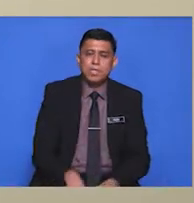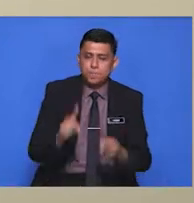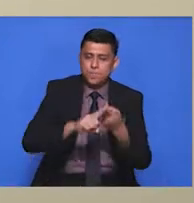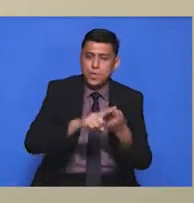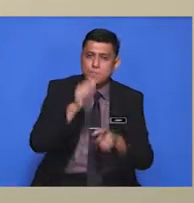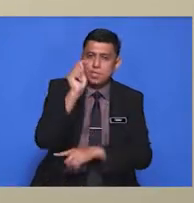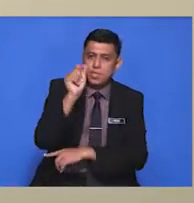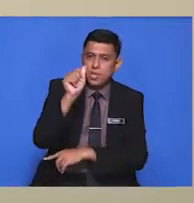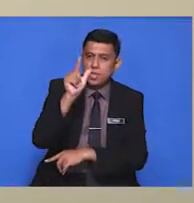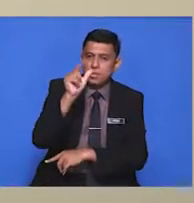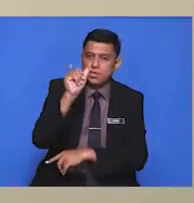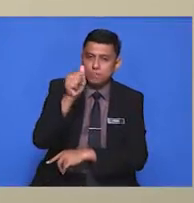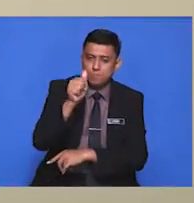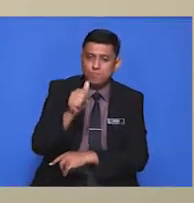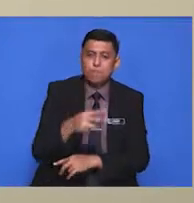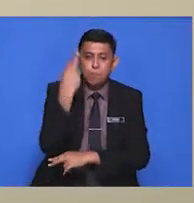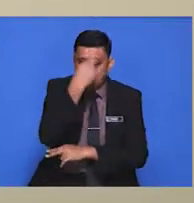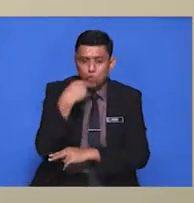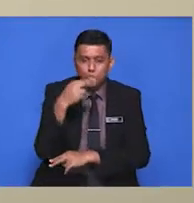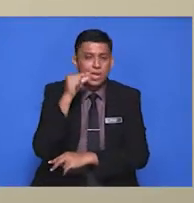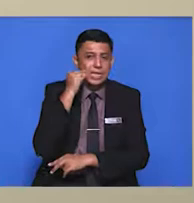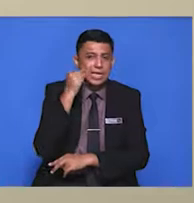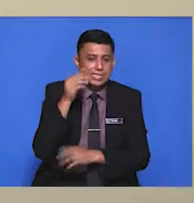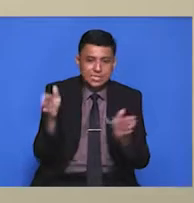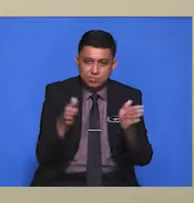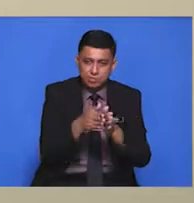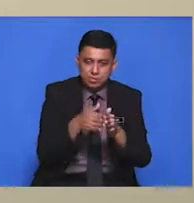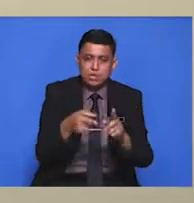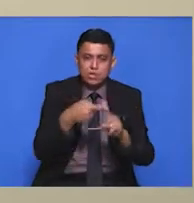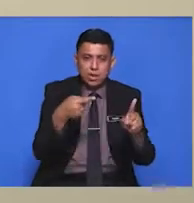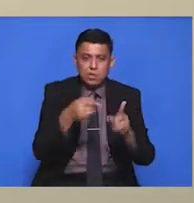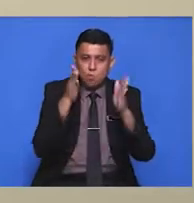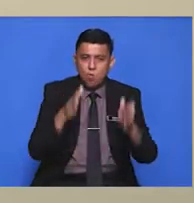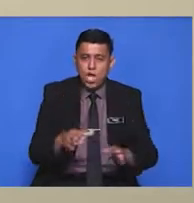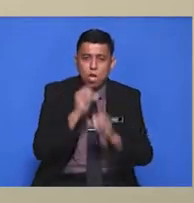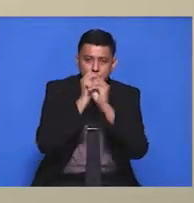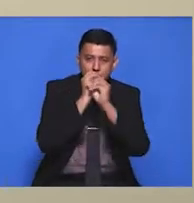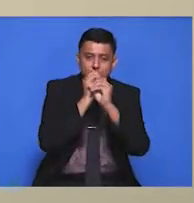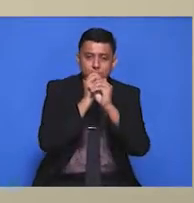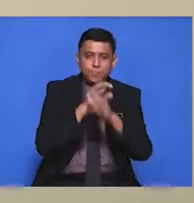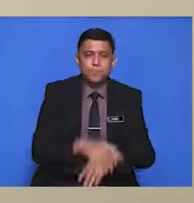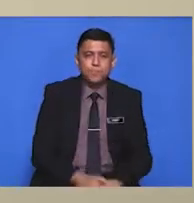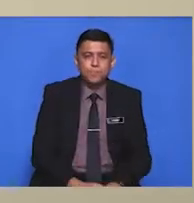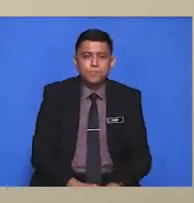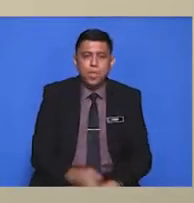ialah Talia. Talia merupakan gadis kecil dari keturunan orang asli. Talia juga merupakan anak sulung